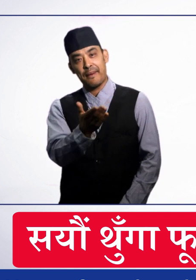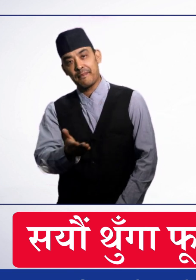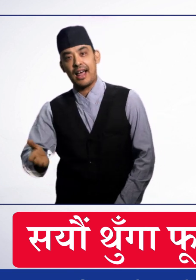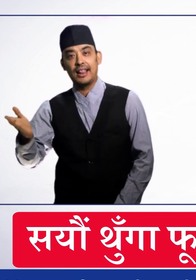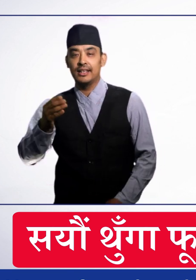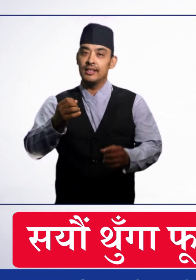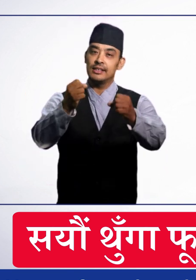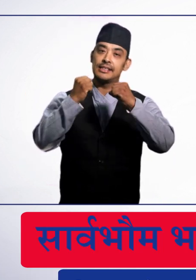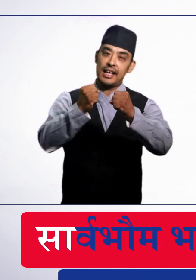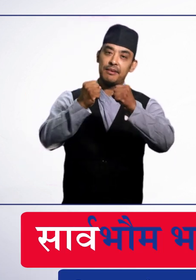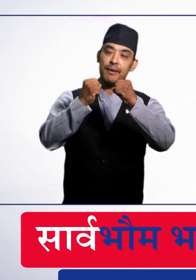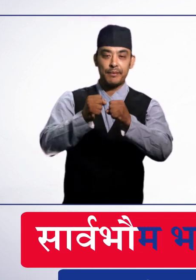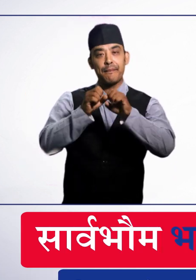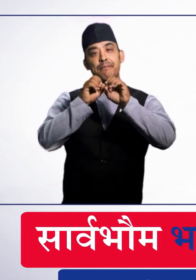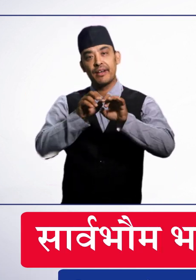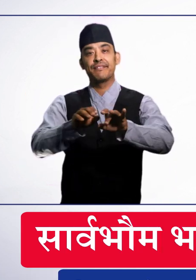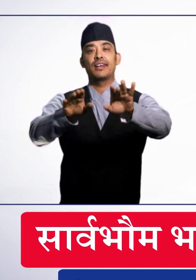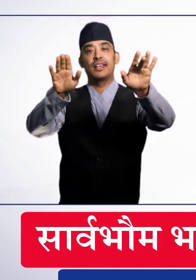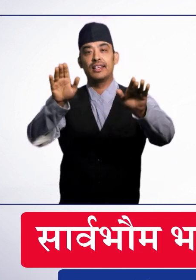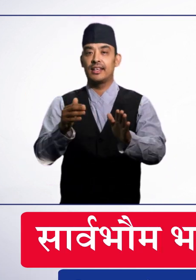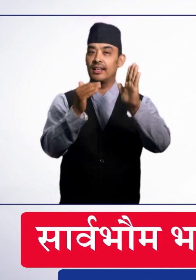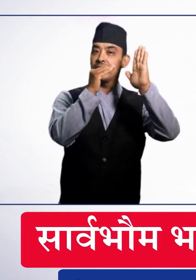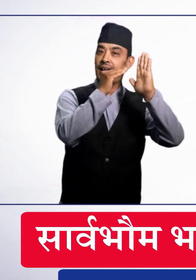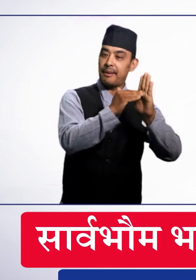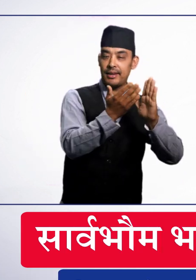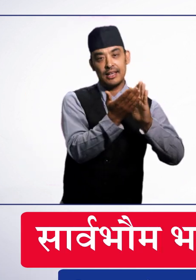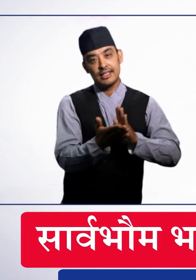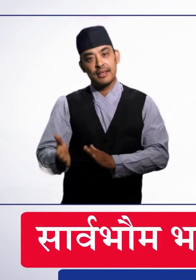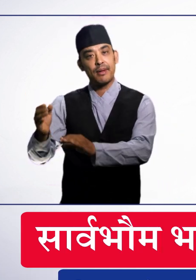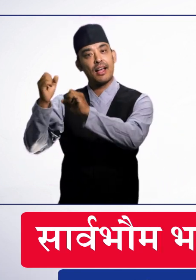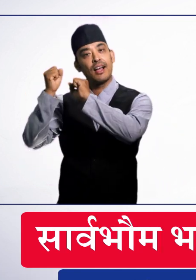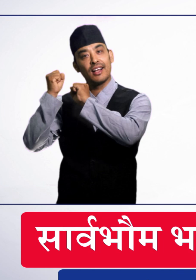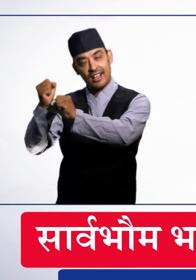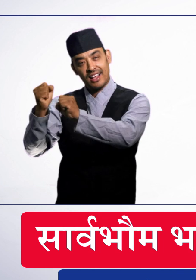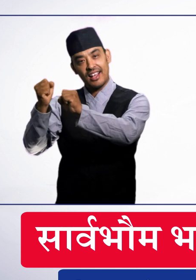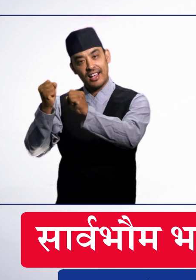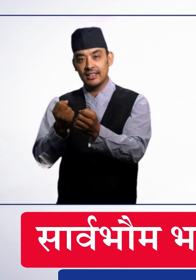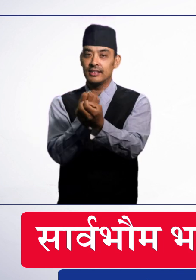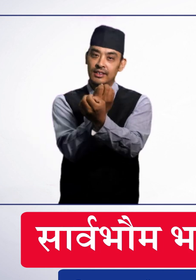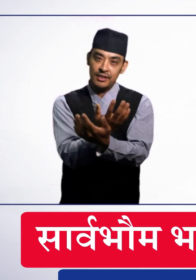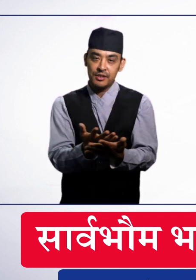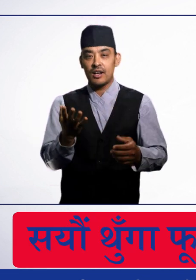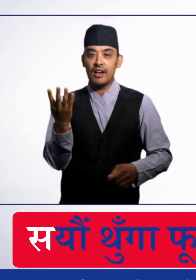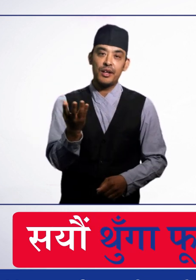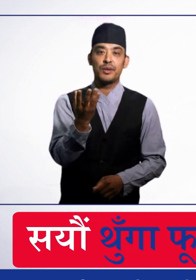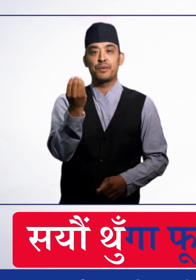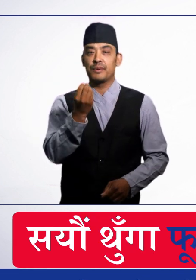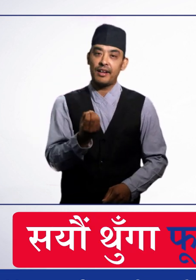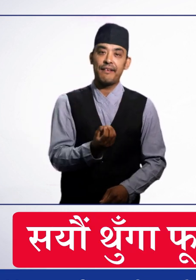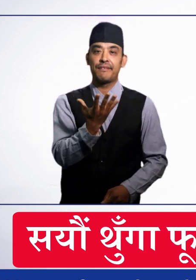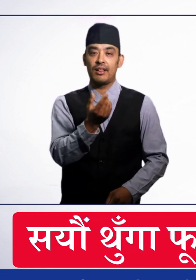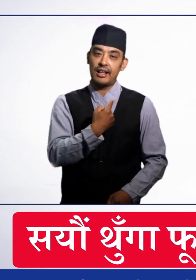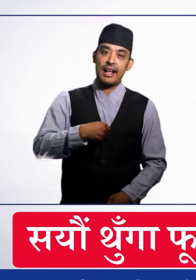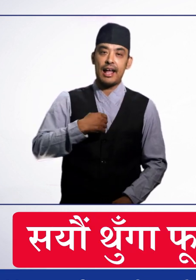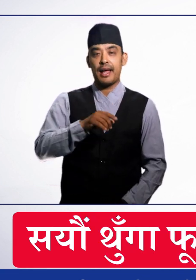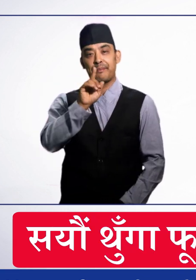माला नेपाली सार्वभौम भई फैलिएका मेची महाकाली सायो